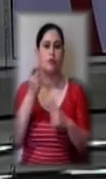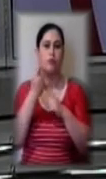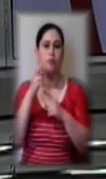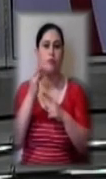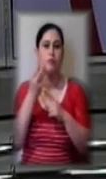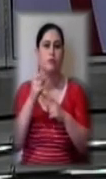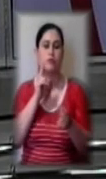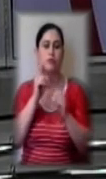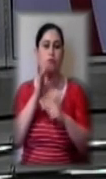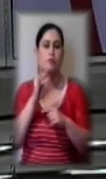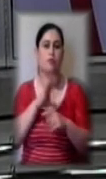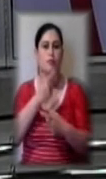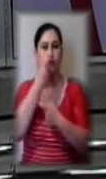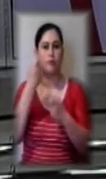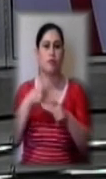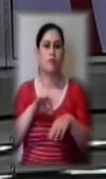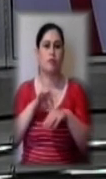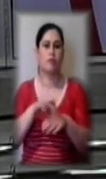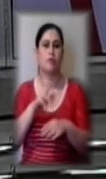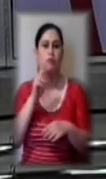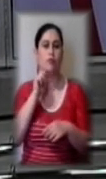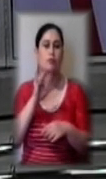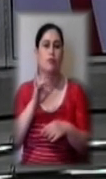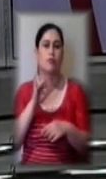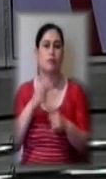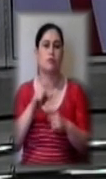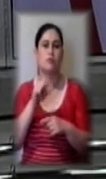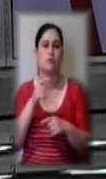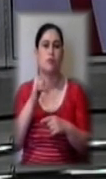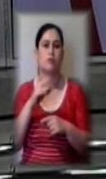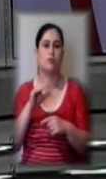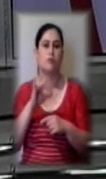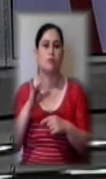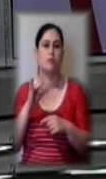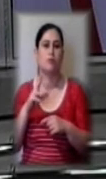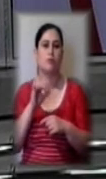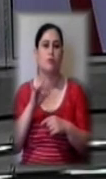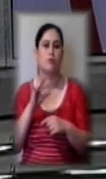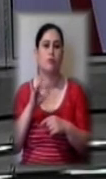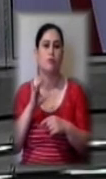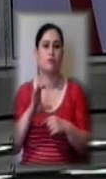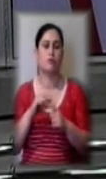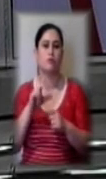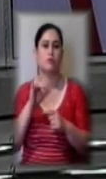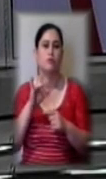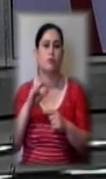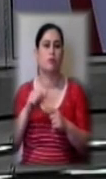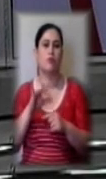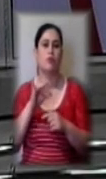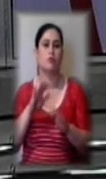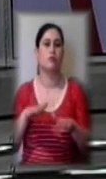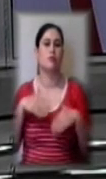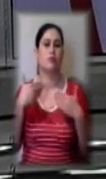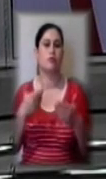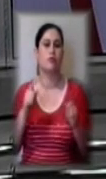Кабміну було оголошено проведення в країні карантину через загрозу епідемії коронавірусу. Зокрема, урядовці запропонували обмежити